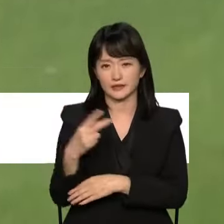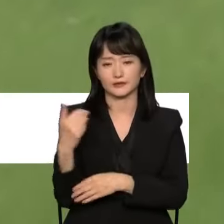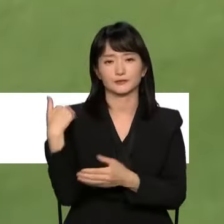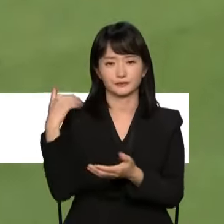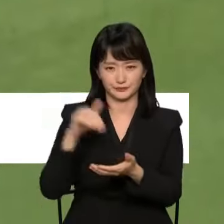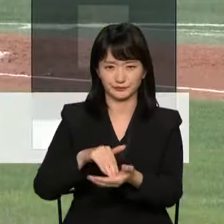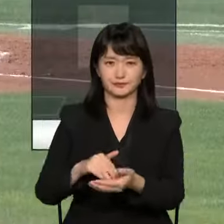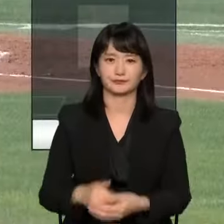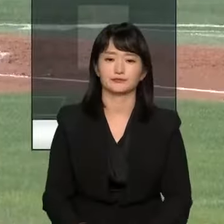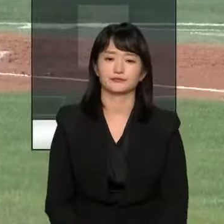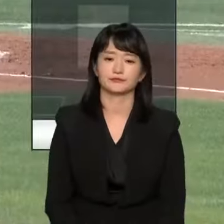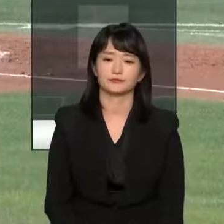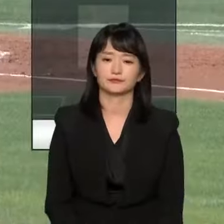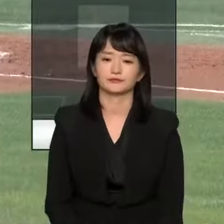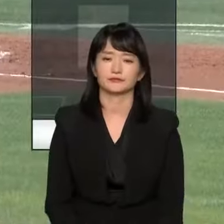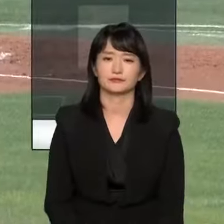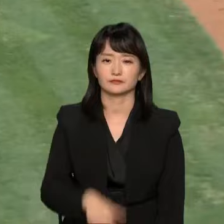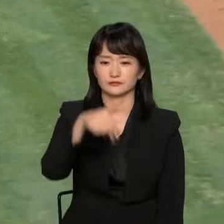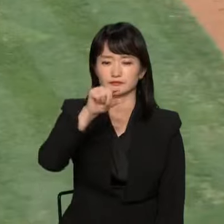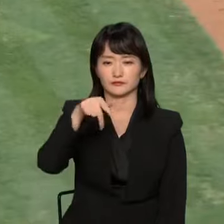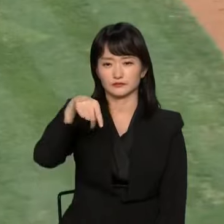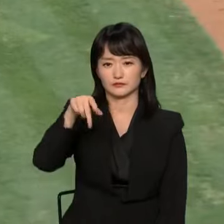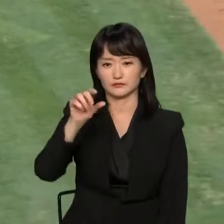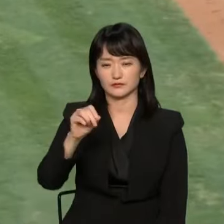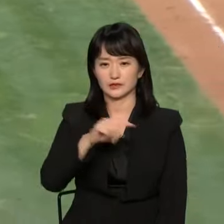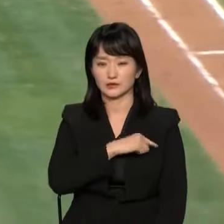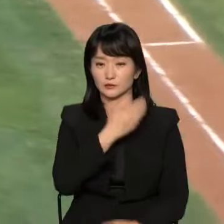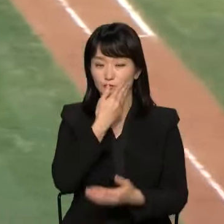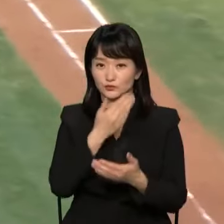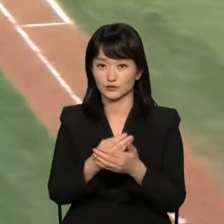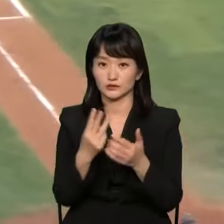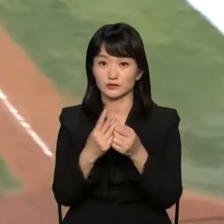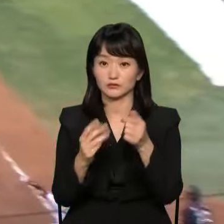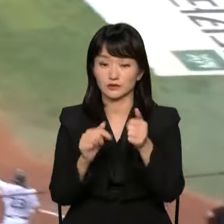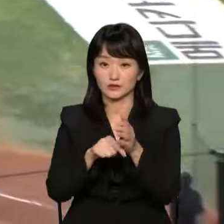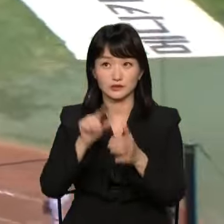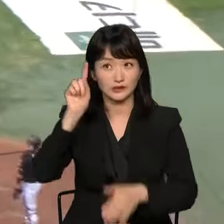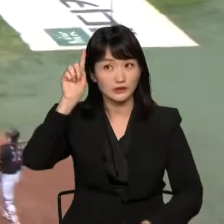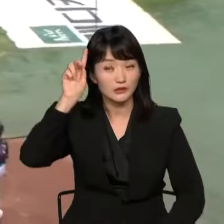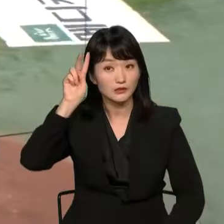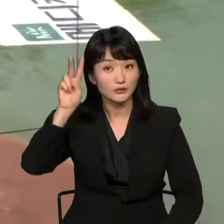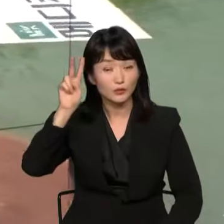맞췄습니다. 준 플레이오프의 분수령이 될 3차전은 모레